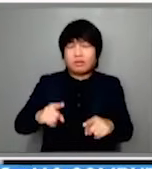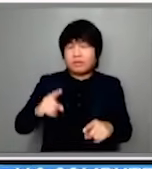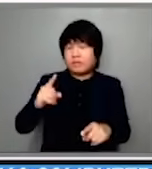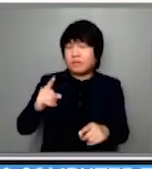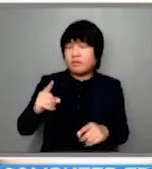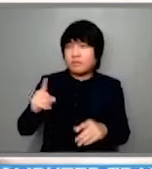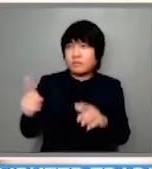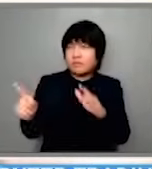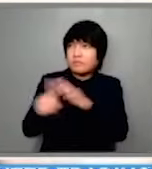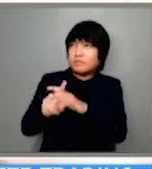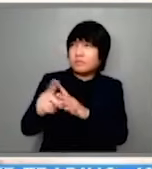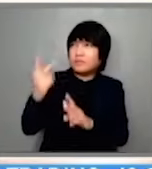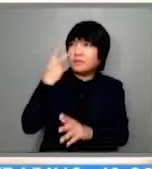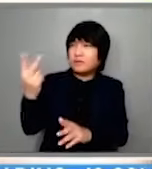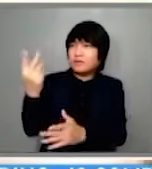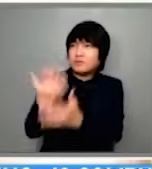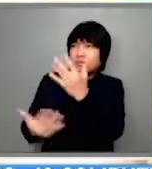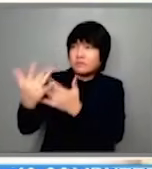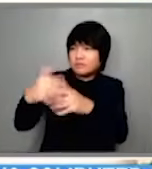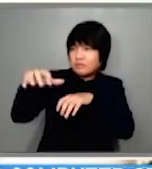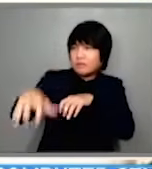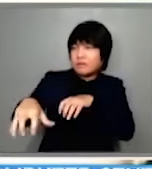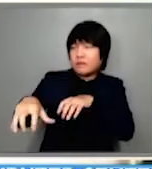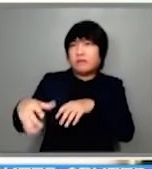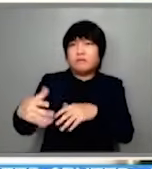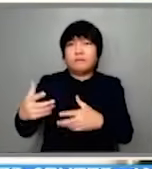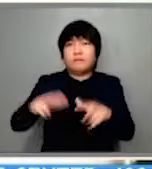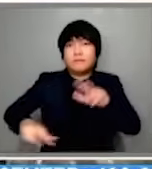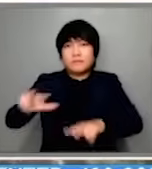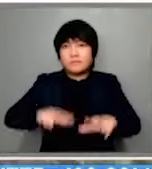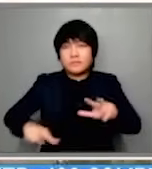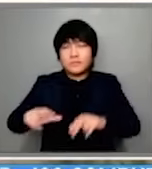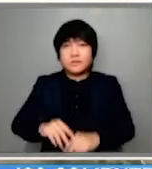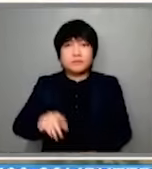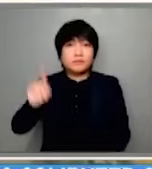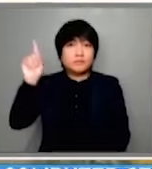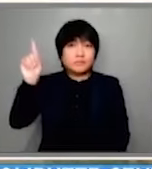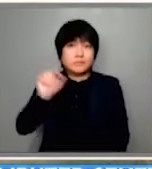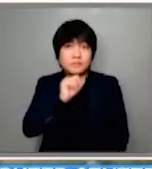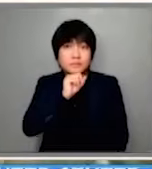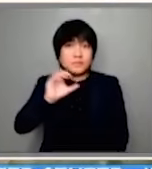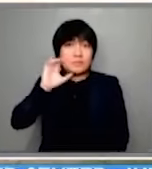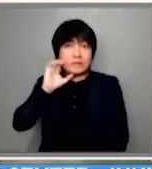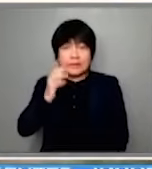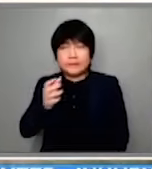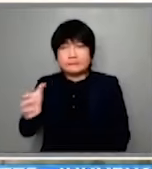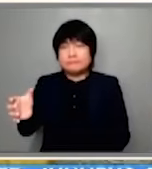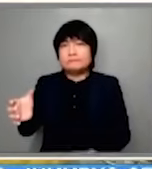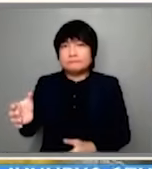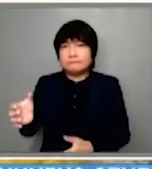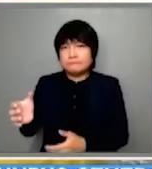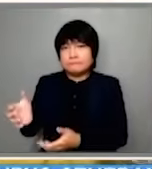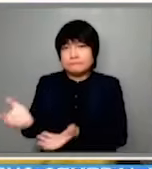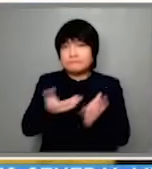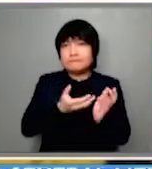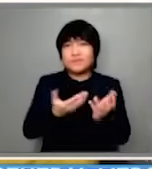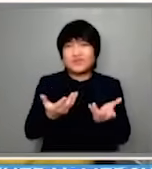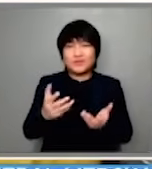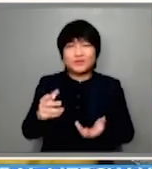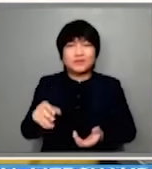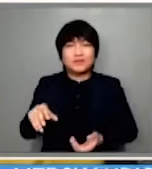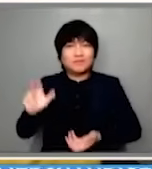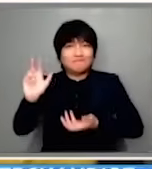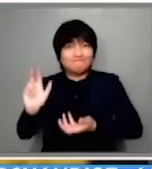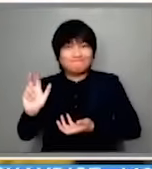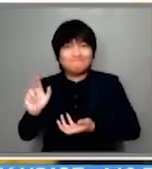saan nagmula. Ang senior citizen na si Aling Rebecca, ilang imahin lang din ng santo ang nailigtas. Laking pasasalamat niya nakalabas sila ng